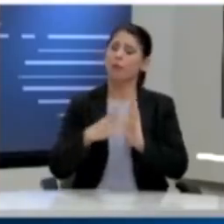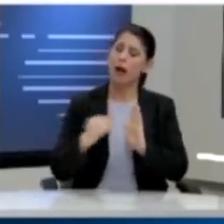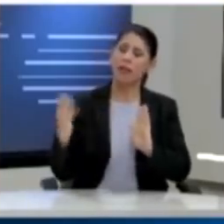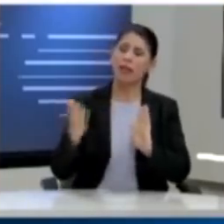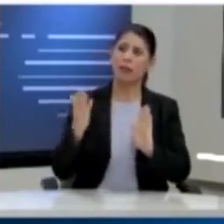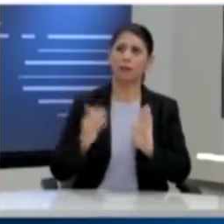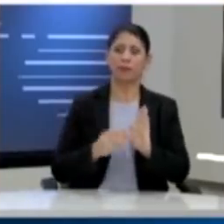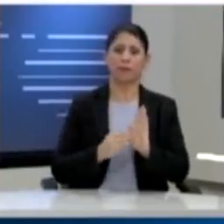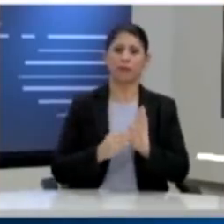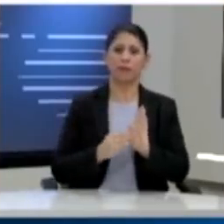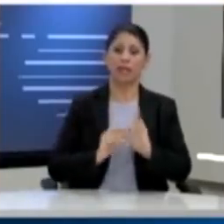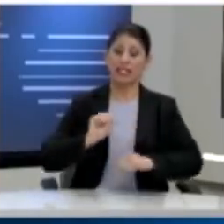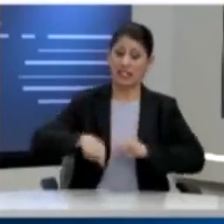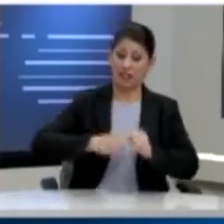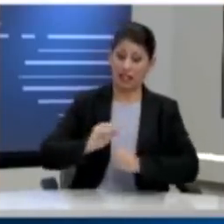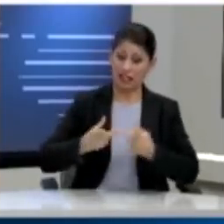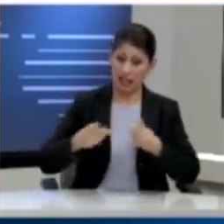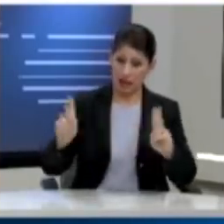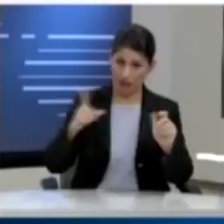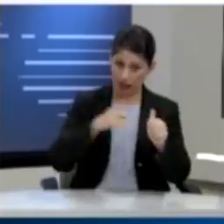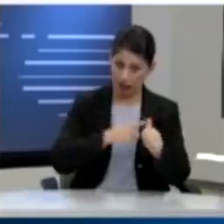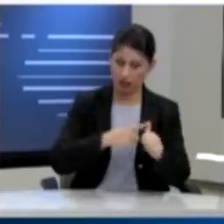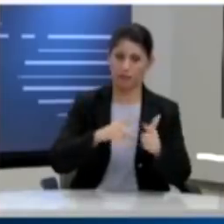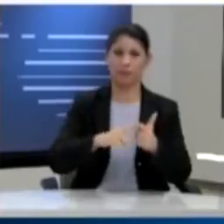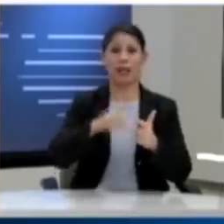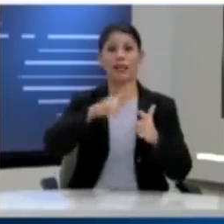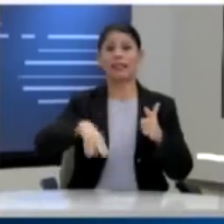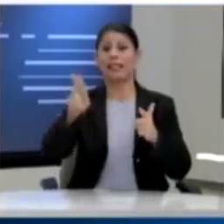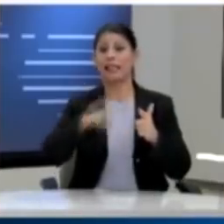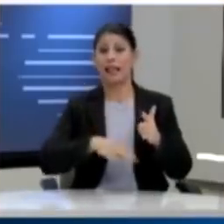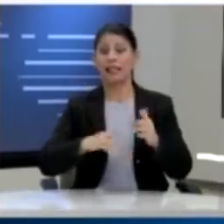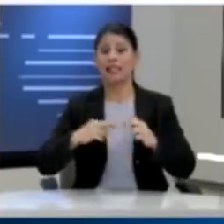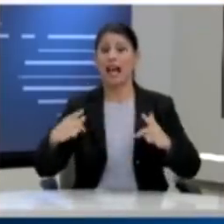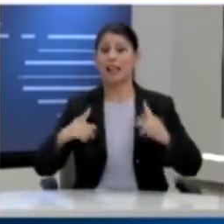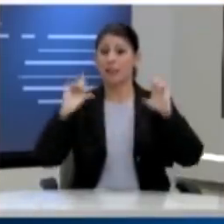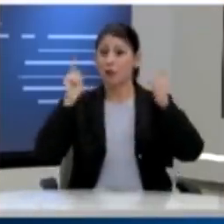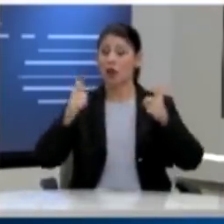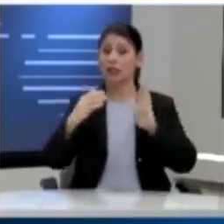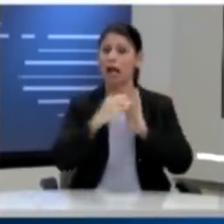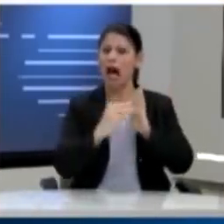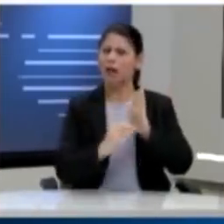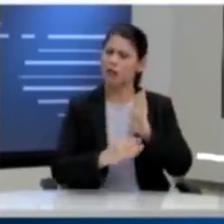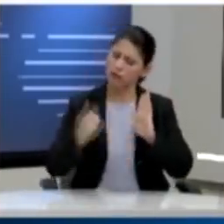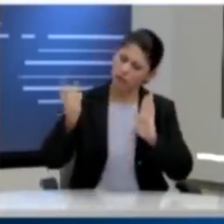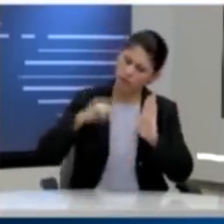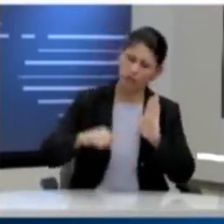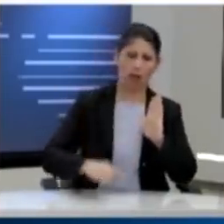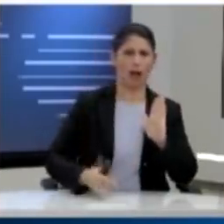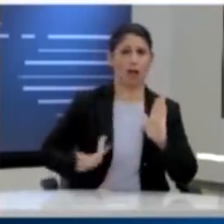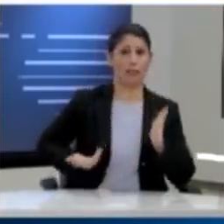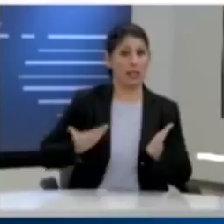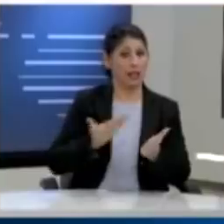παραδείγματος χάρη τις συνδικαλιστικές ελευθερίες, την κατάργηση αντιδημοκρατικών άρθρων και άλλα.